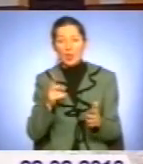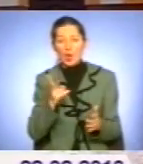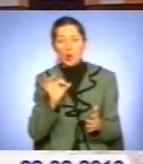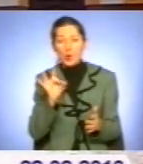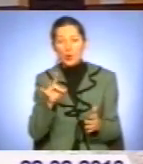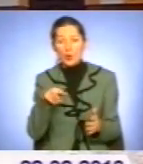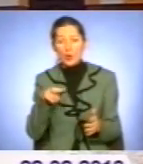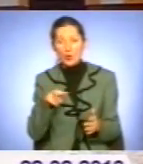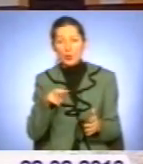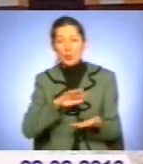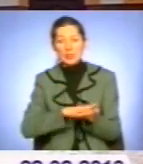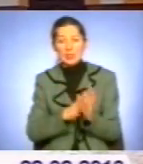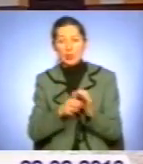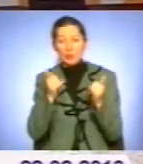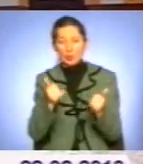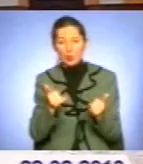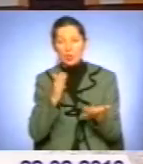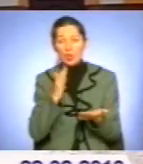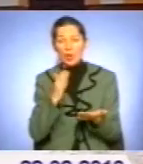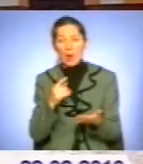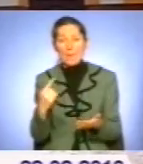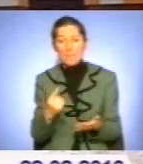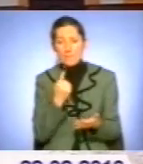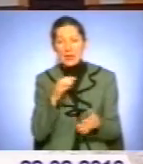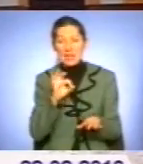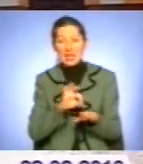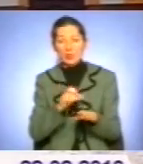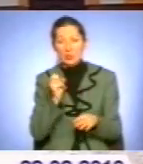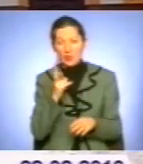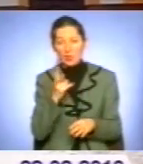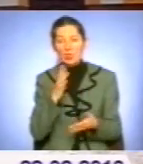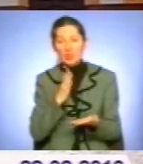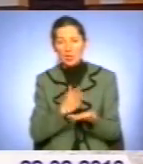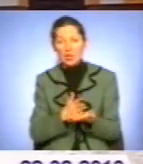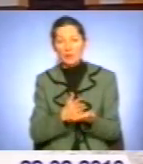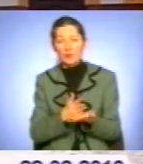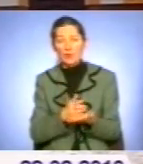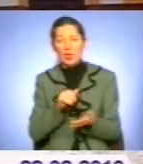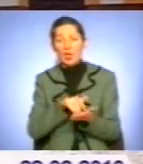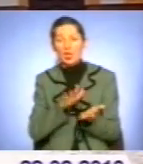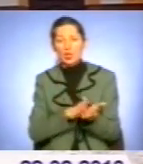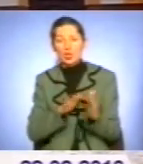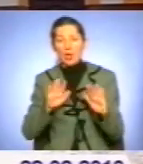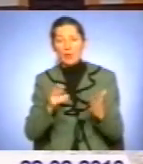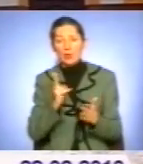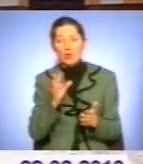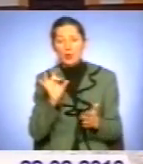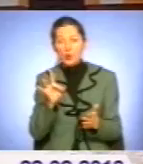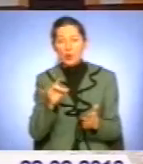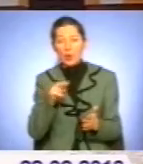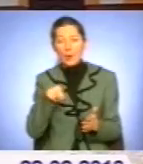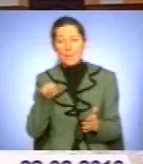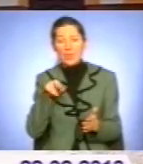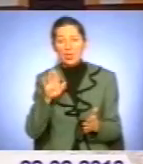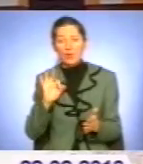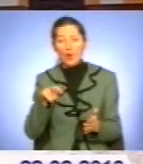в лютому станом на сьогодні первинних діагнозів 12 є. Реєструються випадки кору в Підволочиському